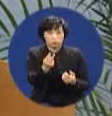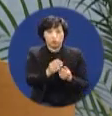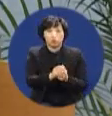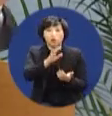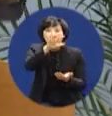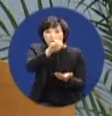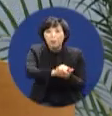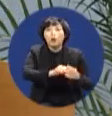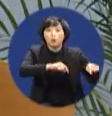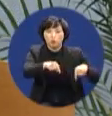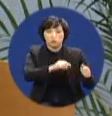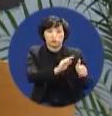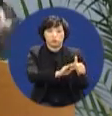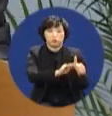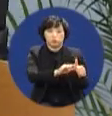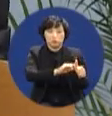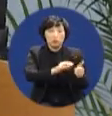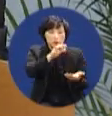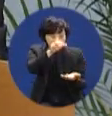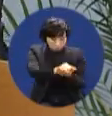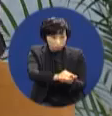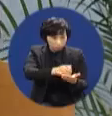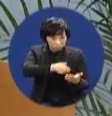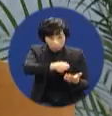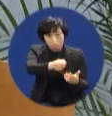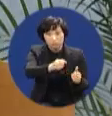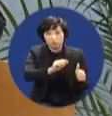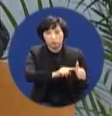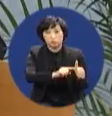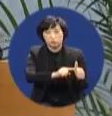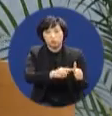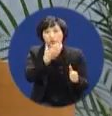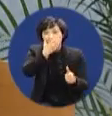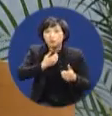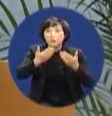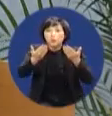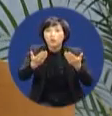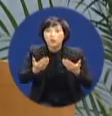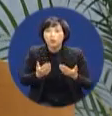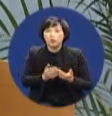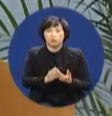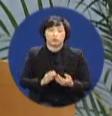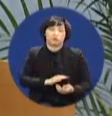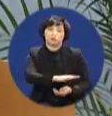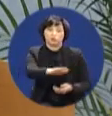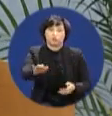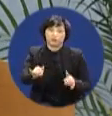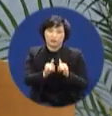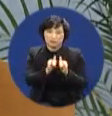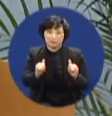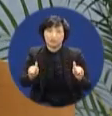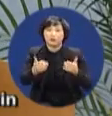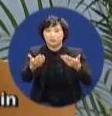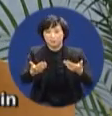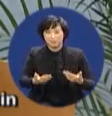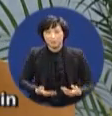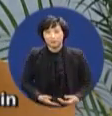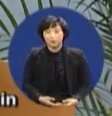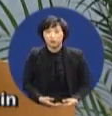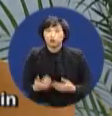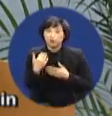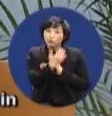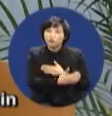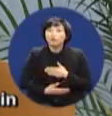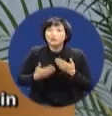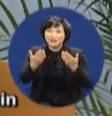정복할 권리 너 정복해, 이 축복을 인간에게 주셨는데